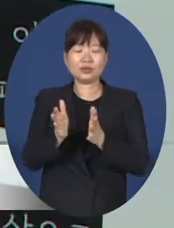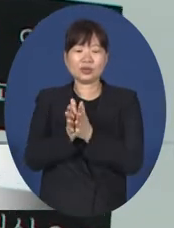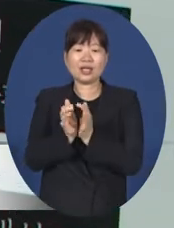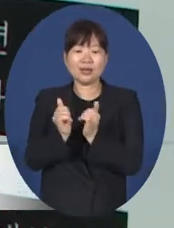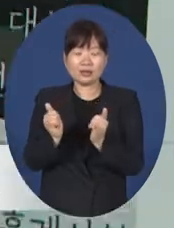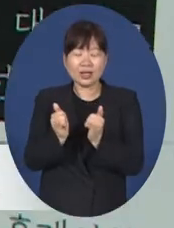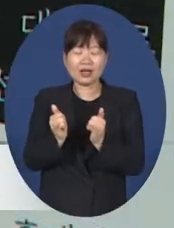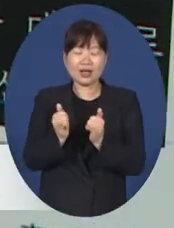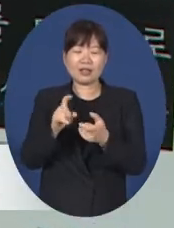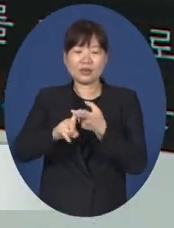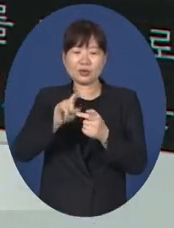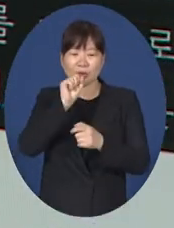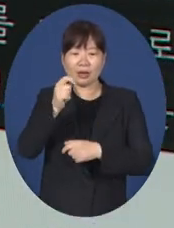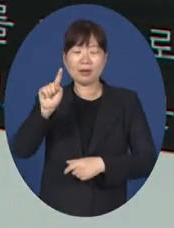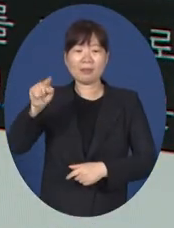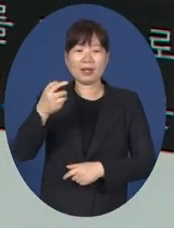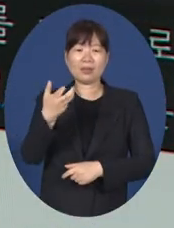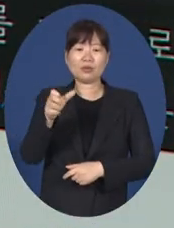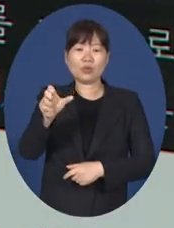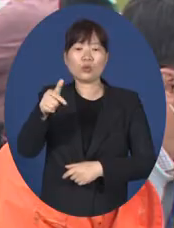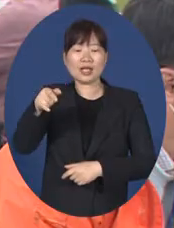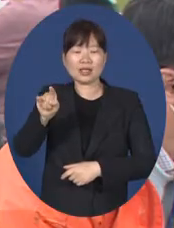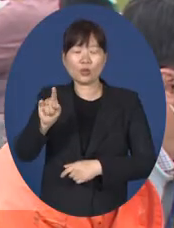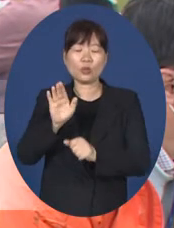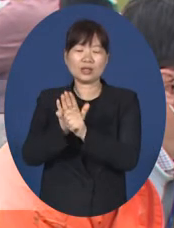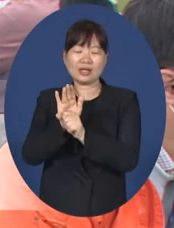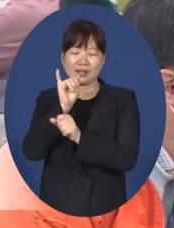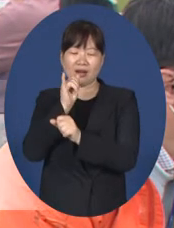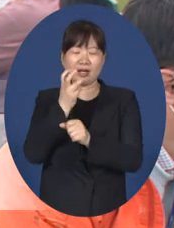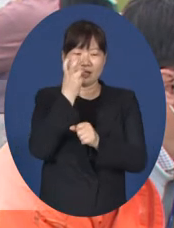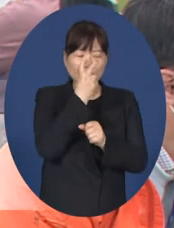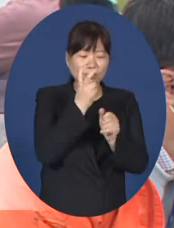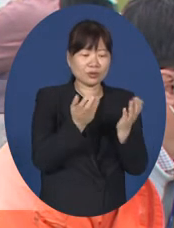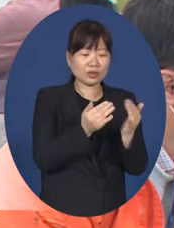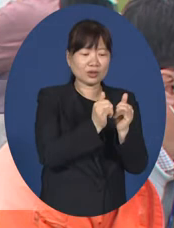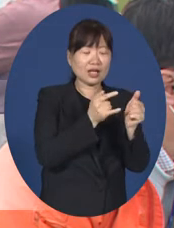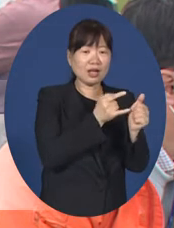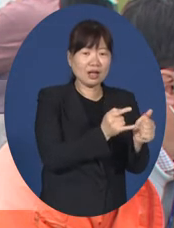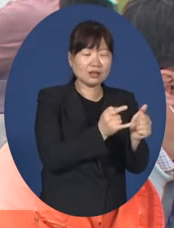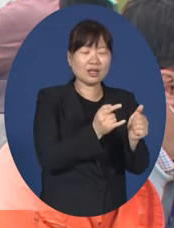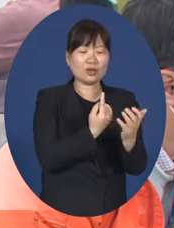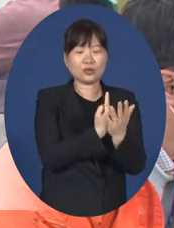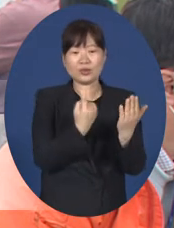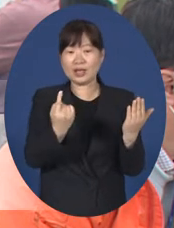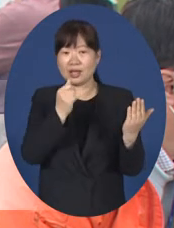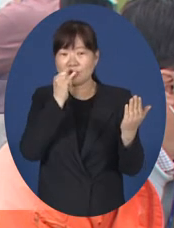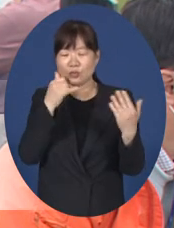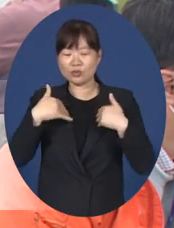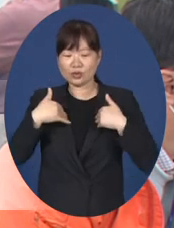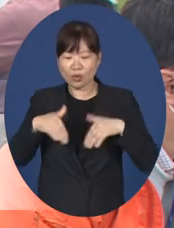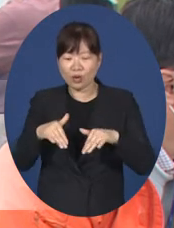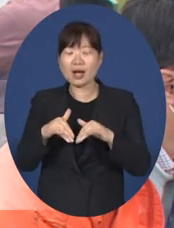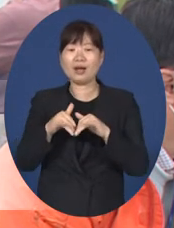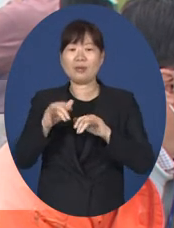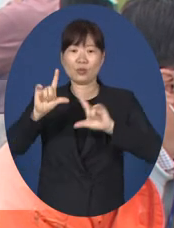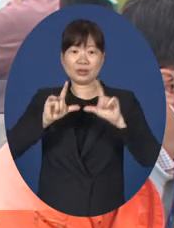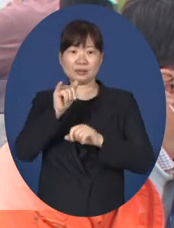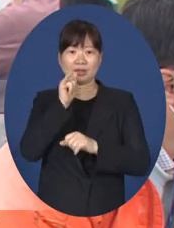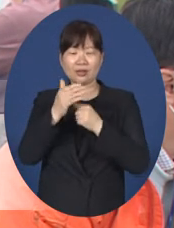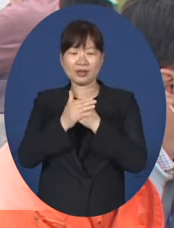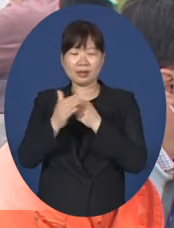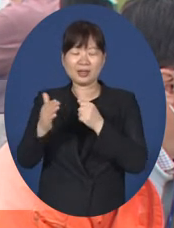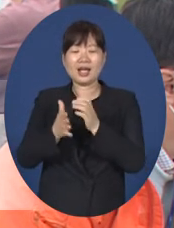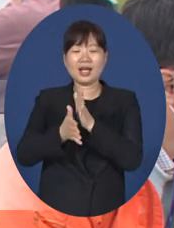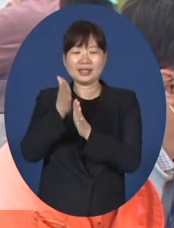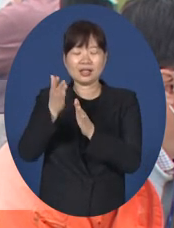커 185개소를 지원했습니다. 경비 노동자들이 그동안에 좀 소외를 받고 좀 열악했던 부분들을 그